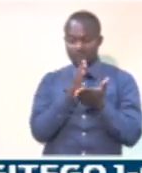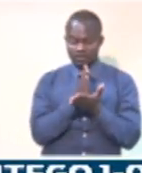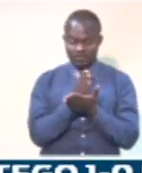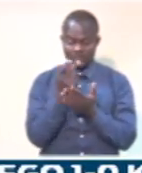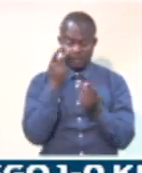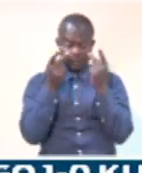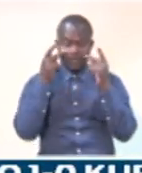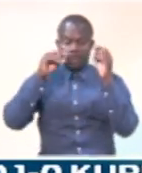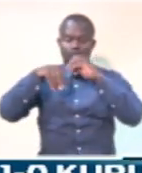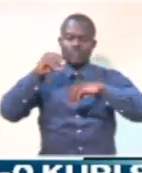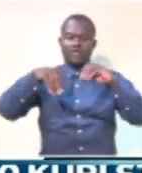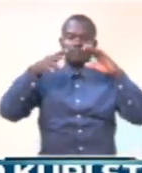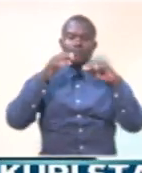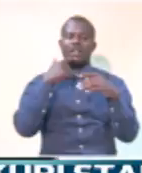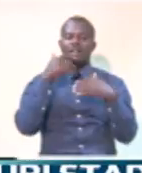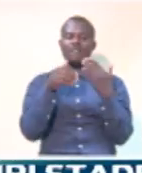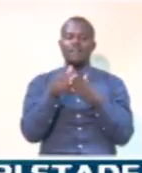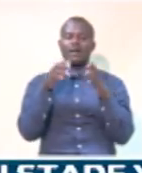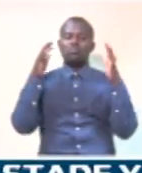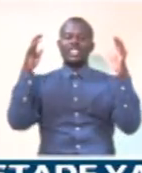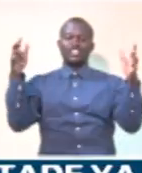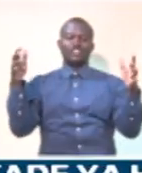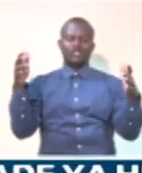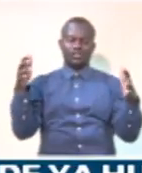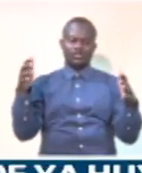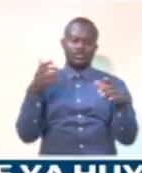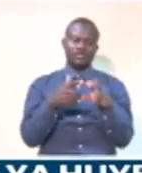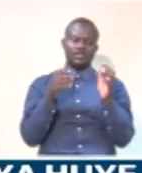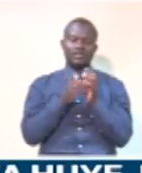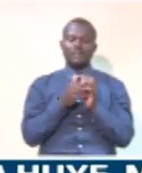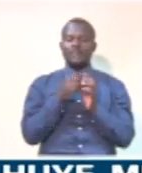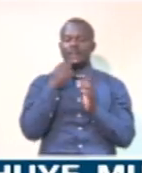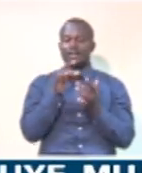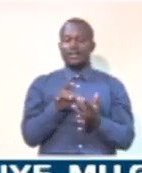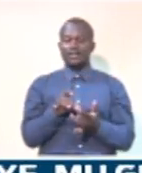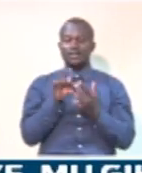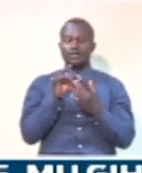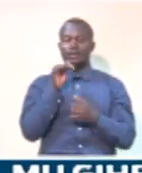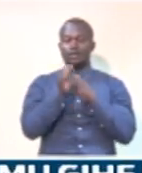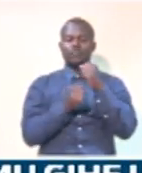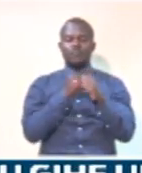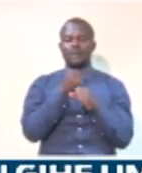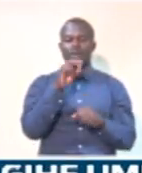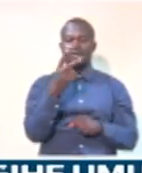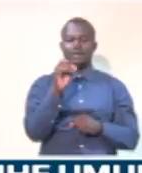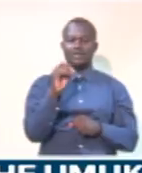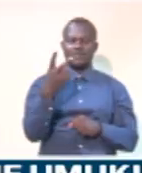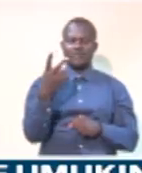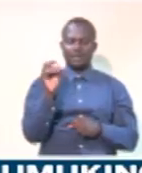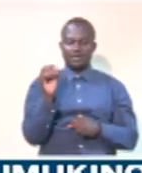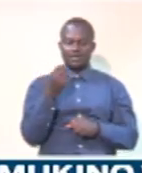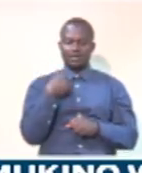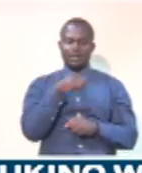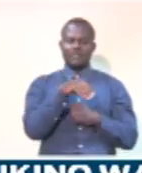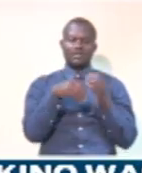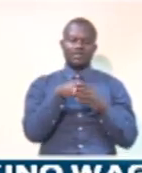haboneka umusaruro navuga w'igisaguka ariko harimo umwihariko w'umwaka wa 2020 twagezemo